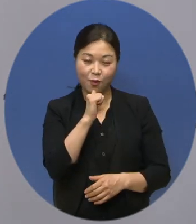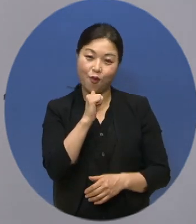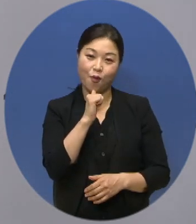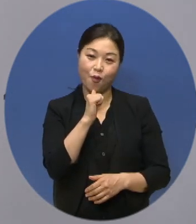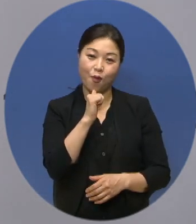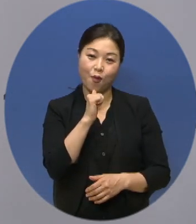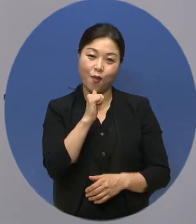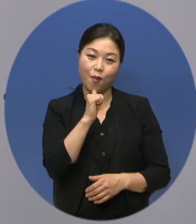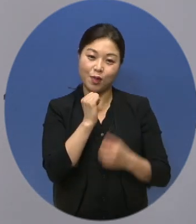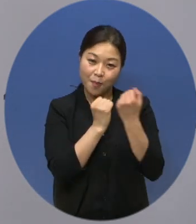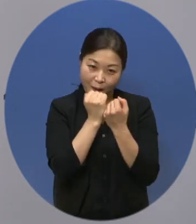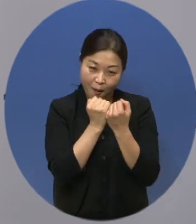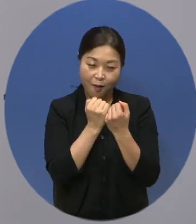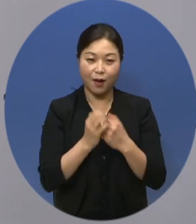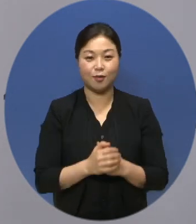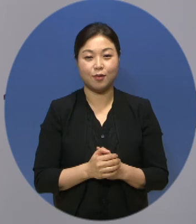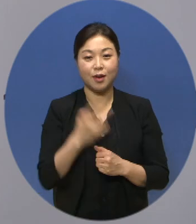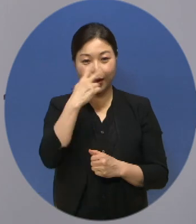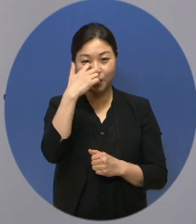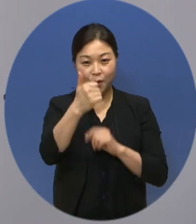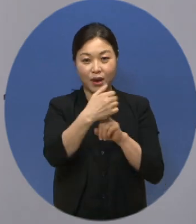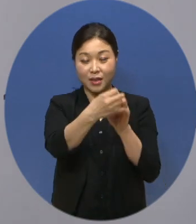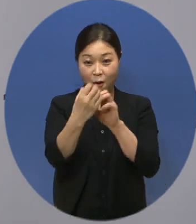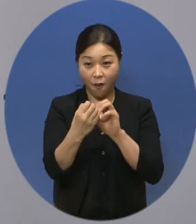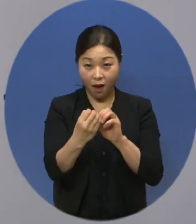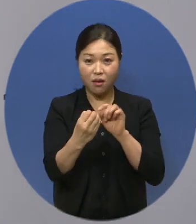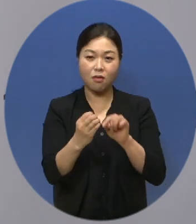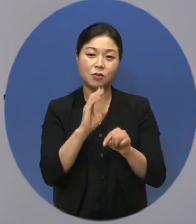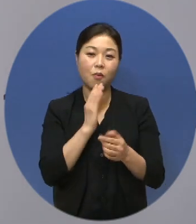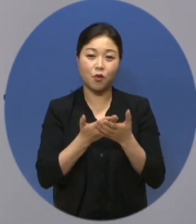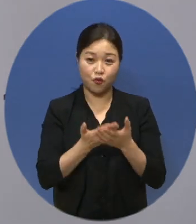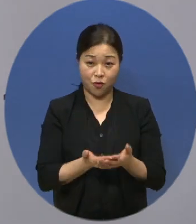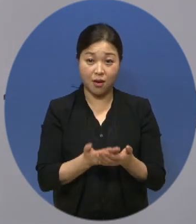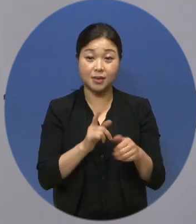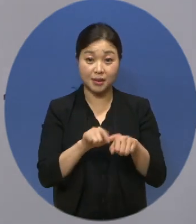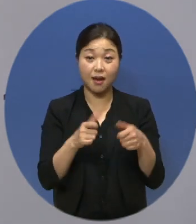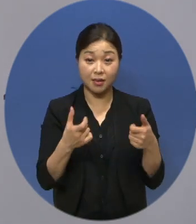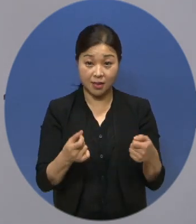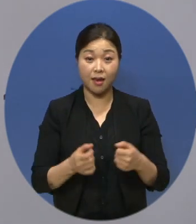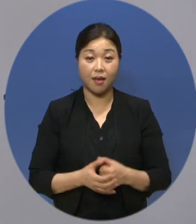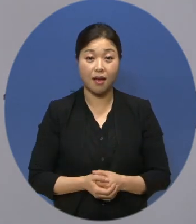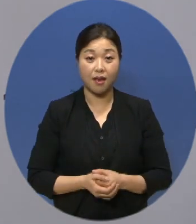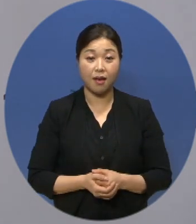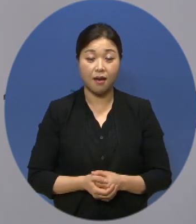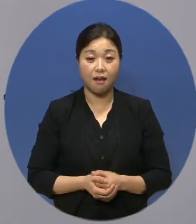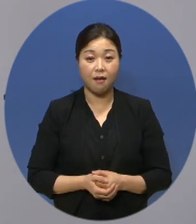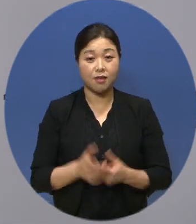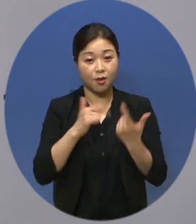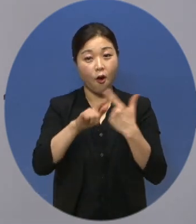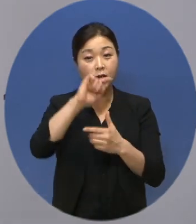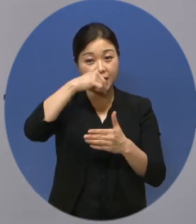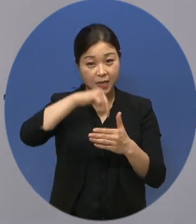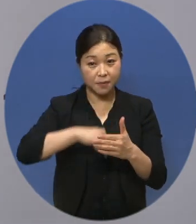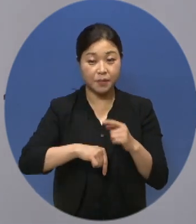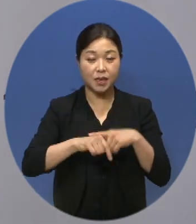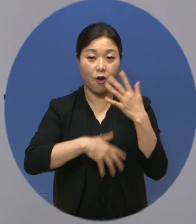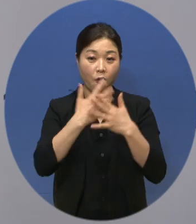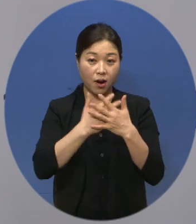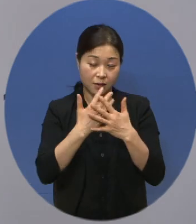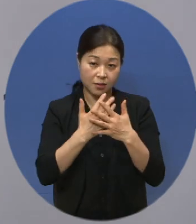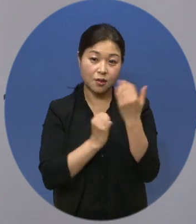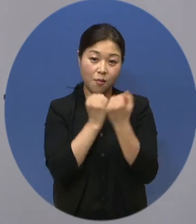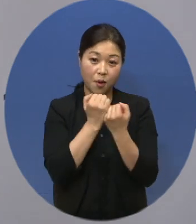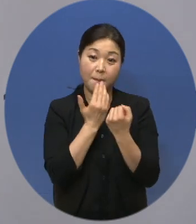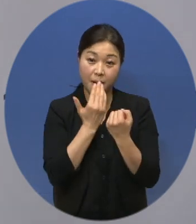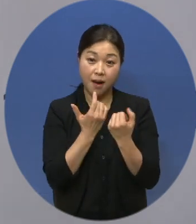말씀드리고 그리고 사실 GV라고 하는 이런 시간이 굉장히 귀한데 어쩌면 더 깊숙하게 얘기를 할 수 있었던 것 같아서